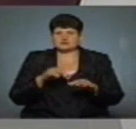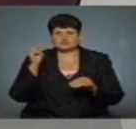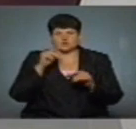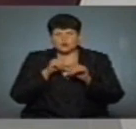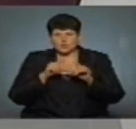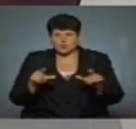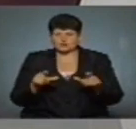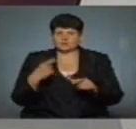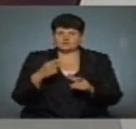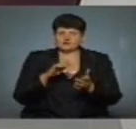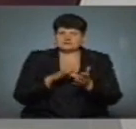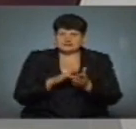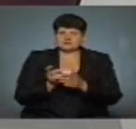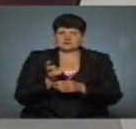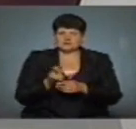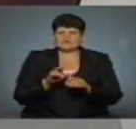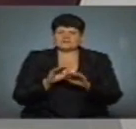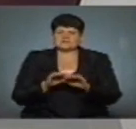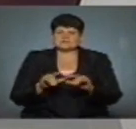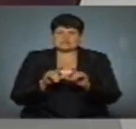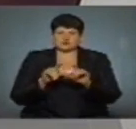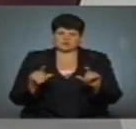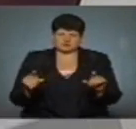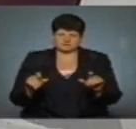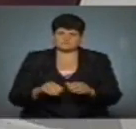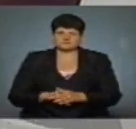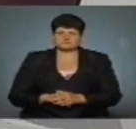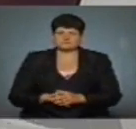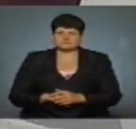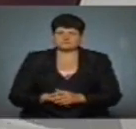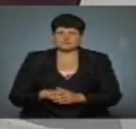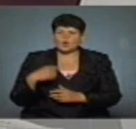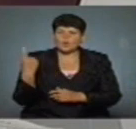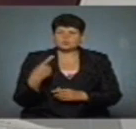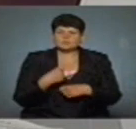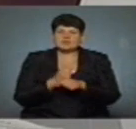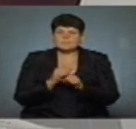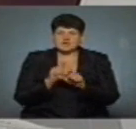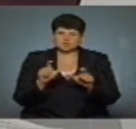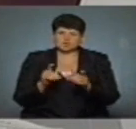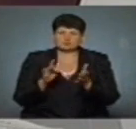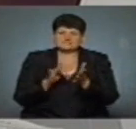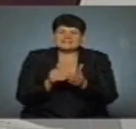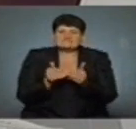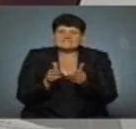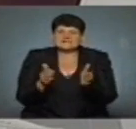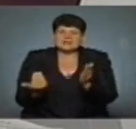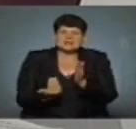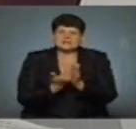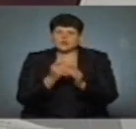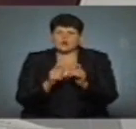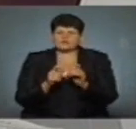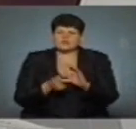центру, а також відвідування садочків, розповіла Ольга Похиляк. В обласному лабораторному центрі відкрили новий